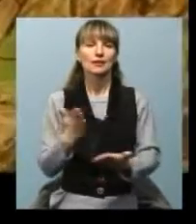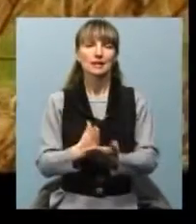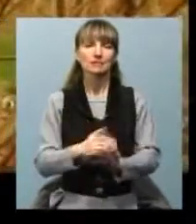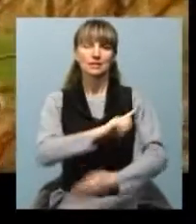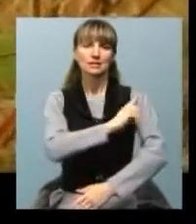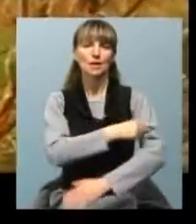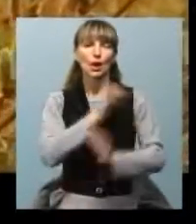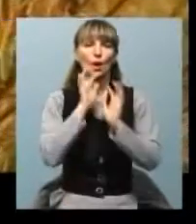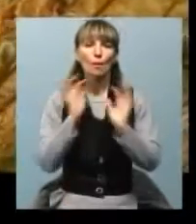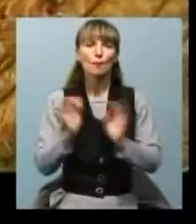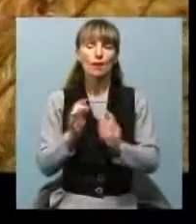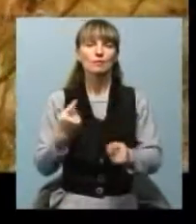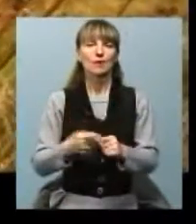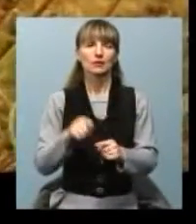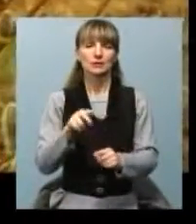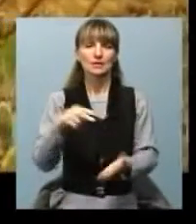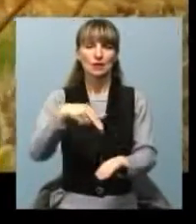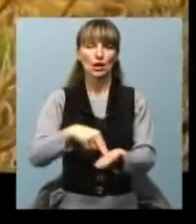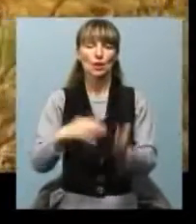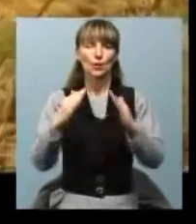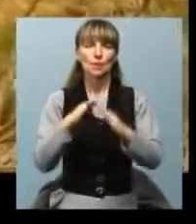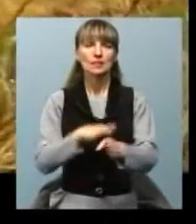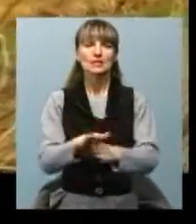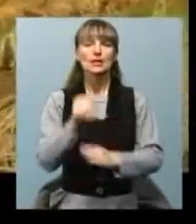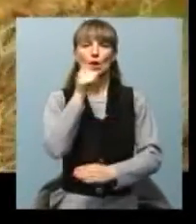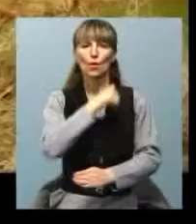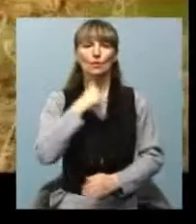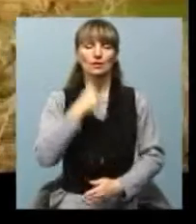оберегом, тому гілки стояли у будинку цілий рік.